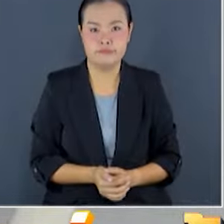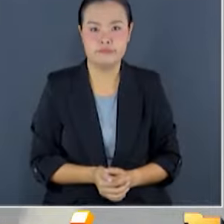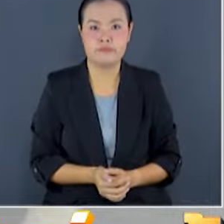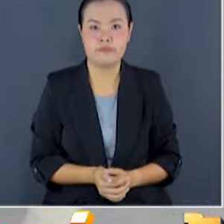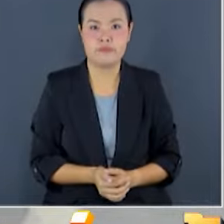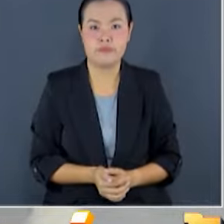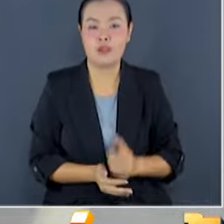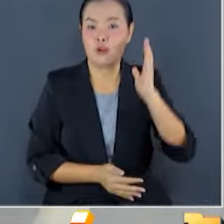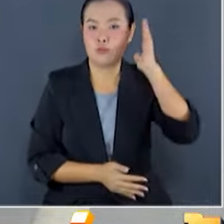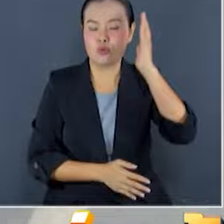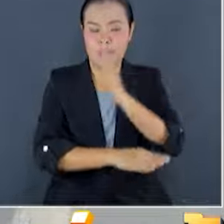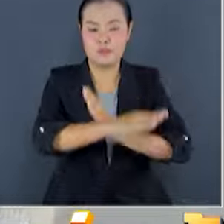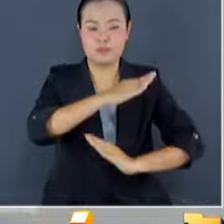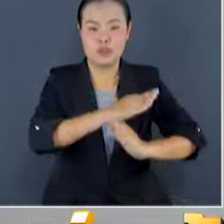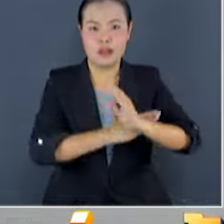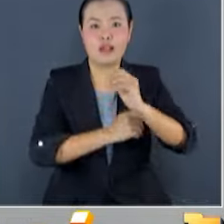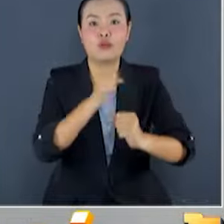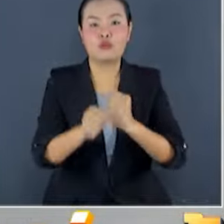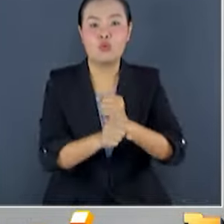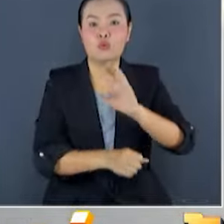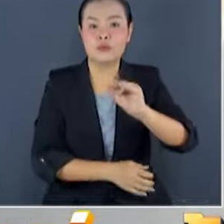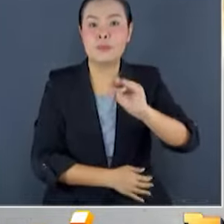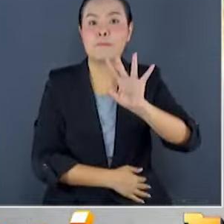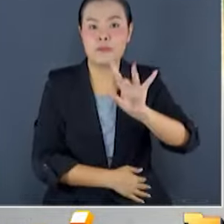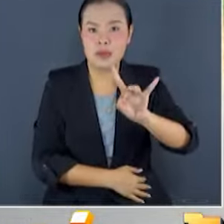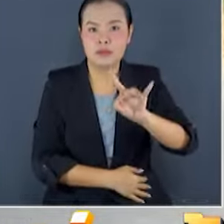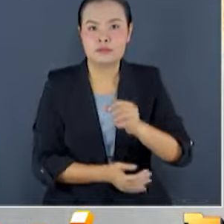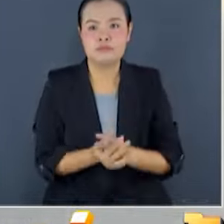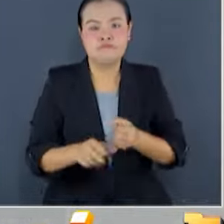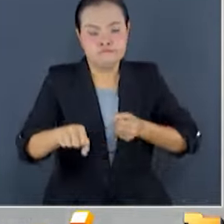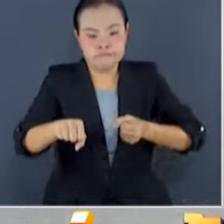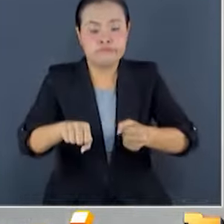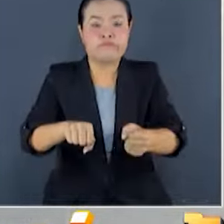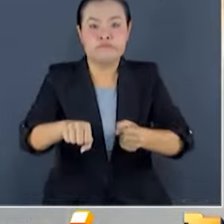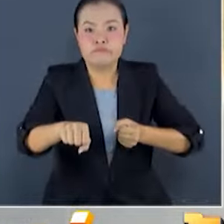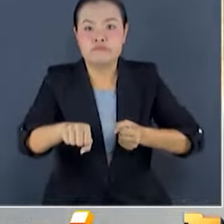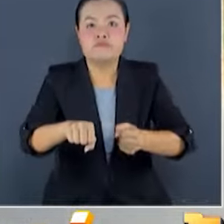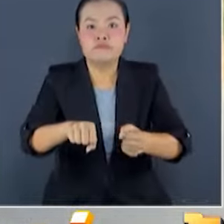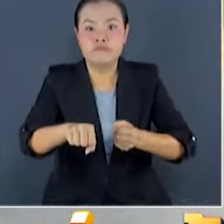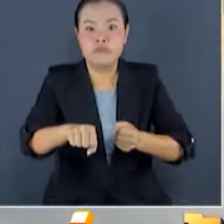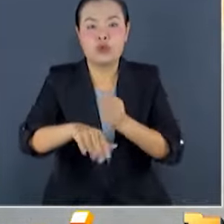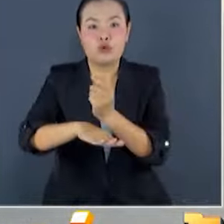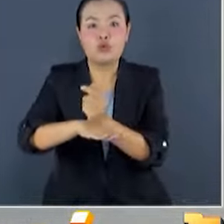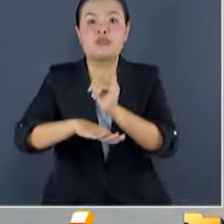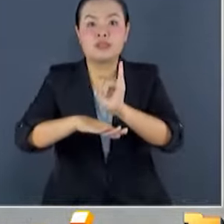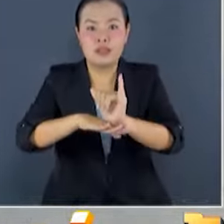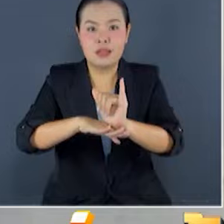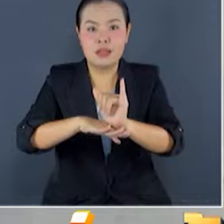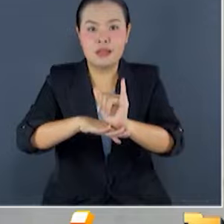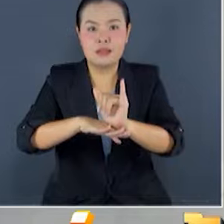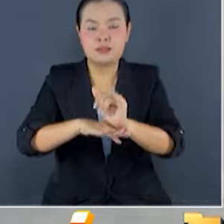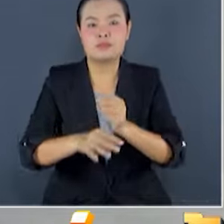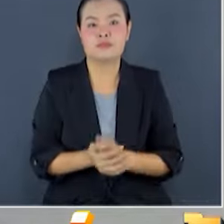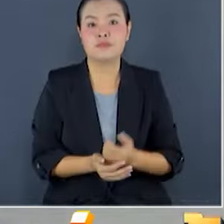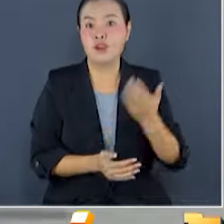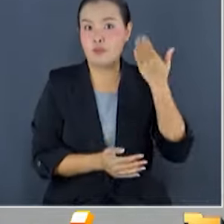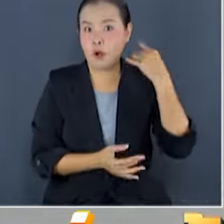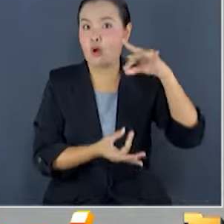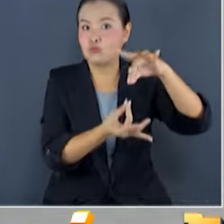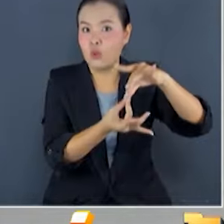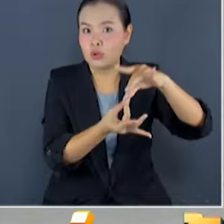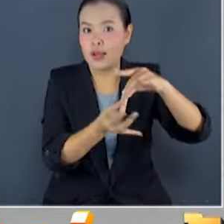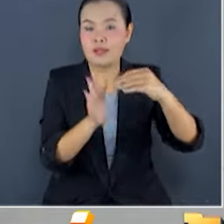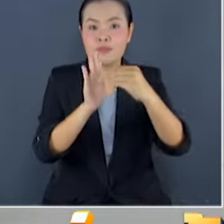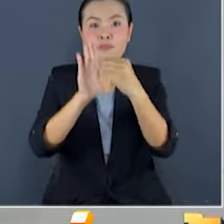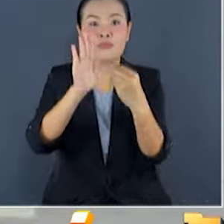ของนายมณฑลนะชายพิการวัย48ปีโยกสำล้อจากจังหวัดพระนครศรีอยุธยาเนี่ยนะครับเดิมเนี่ยจากสุโขทัยแล้ว